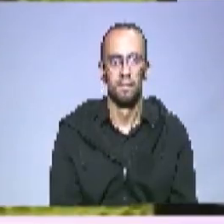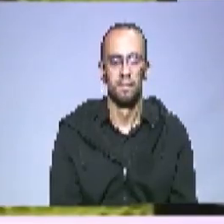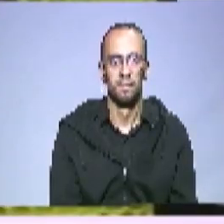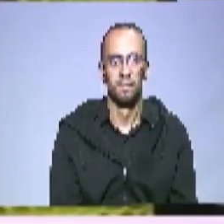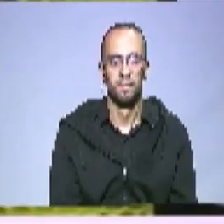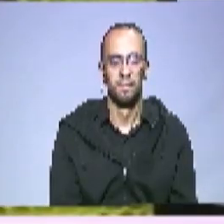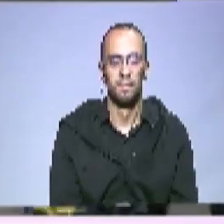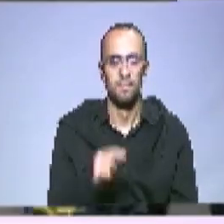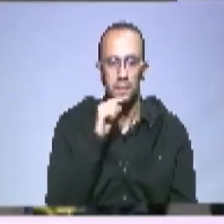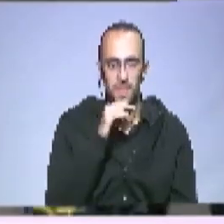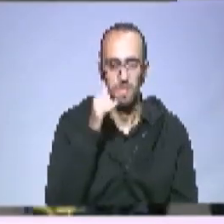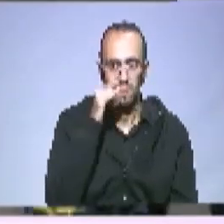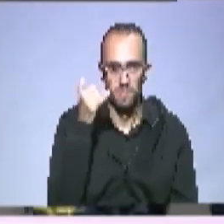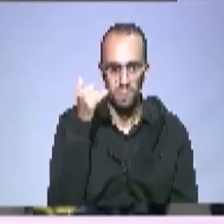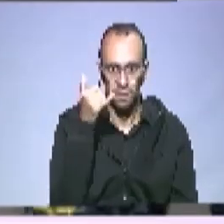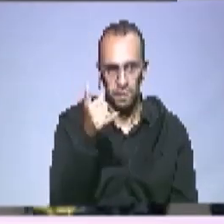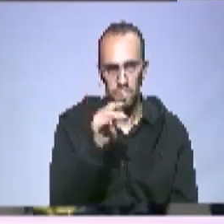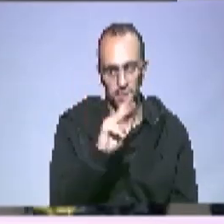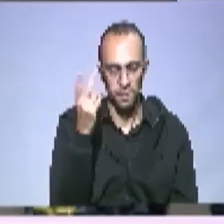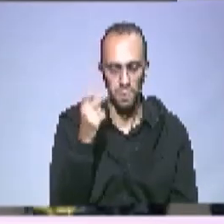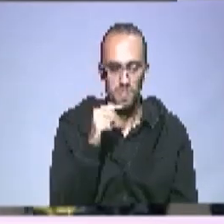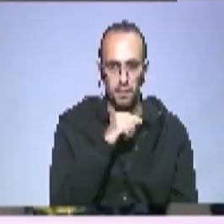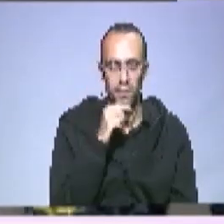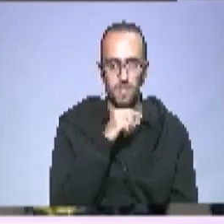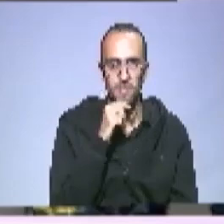ناخد. زمالك مساء الخير. ناخد معانا كده.